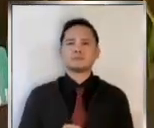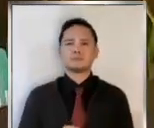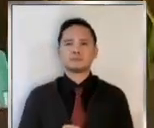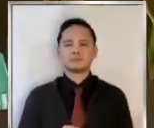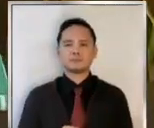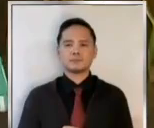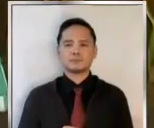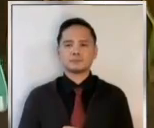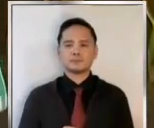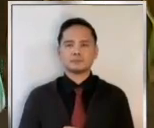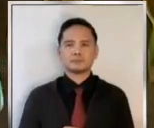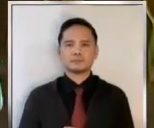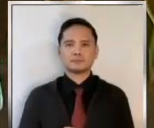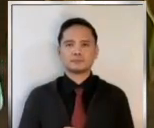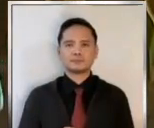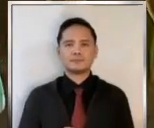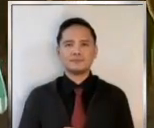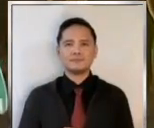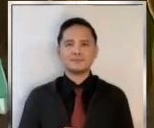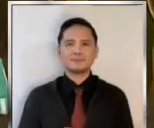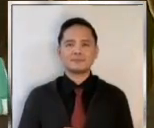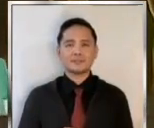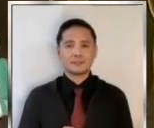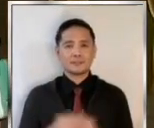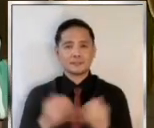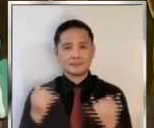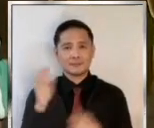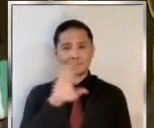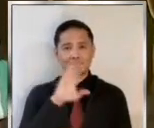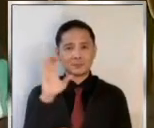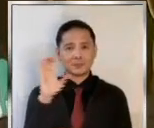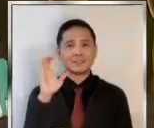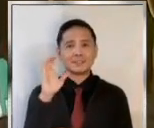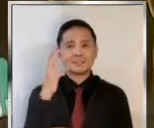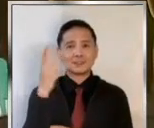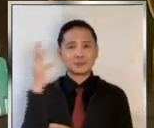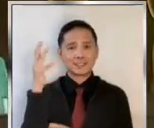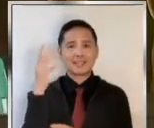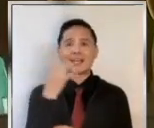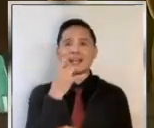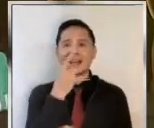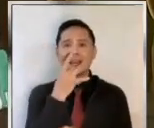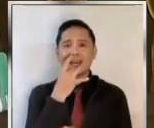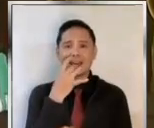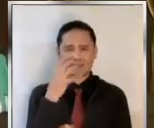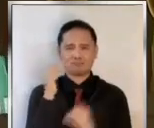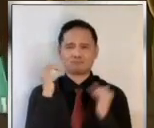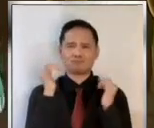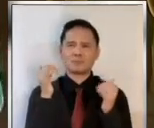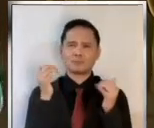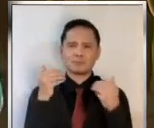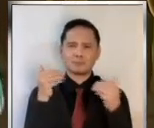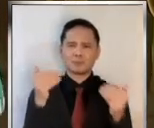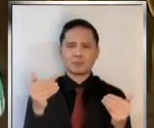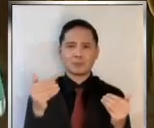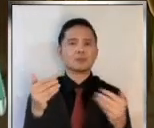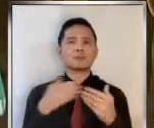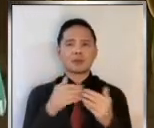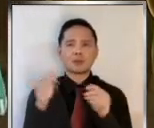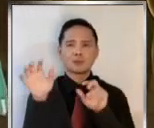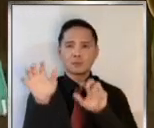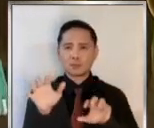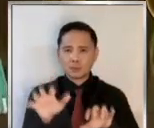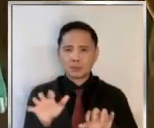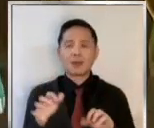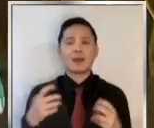Mike, hindi naman natin nagamadumalo dito sa Christmas tree lighting kahit pa umulan kanina. At meron ding mga pulis na panay ang pagpapaalala ng